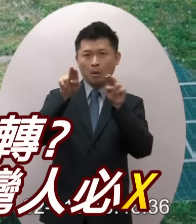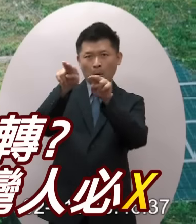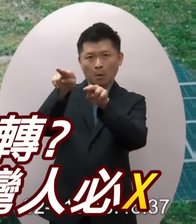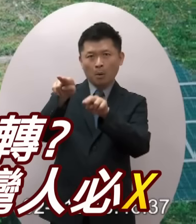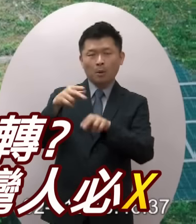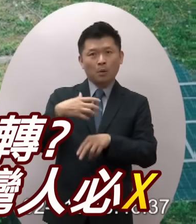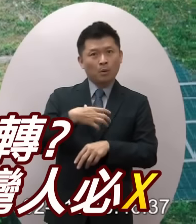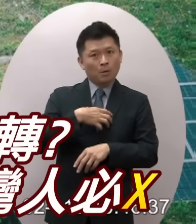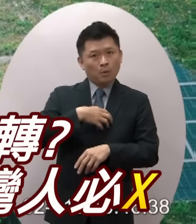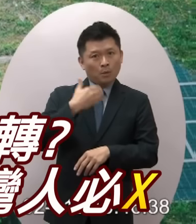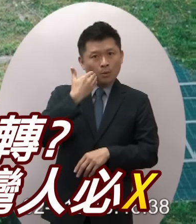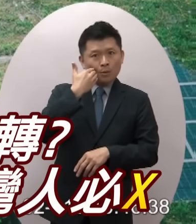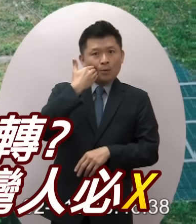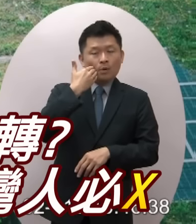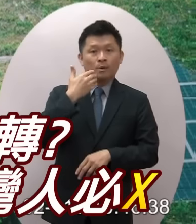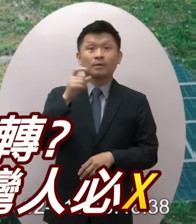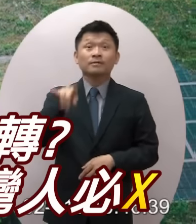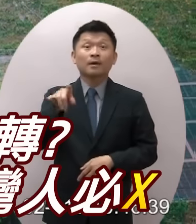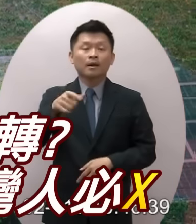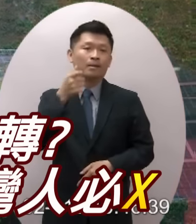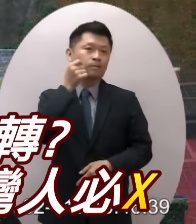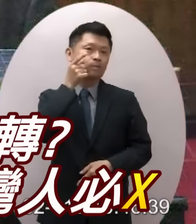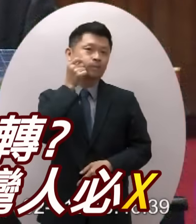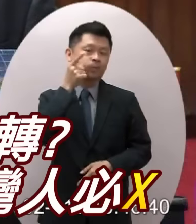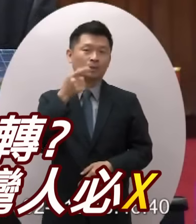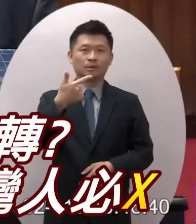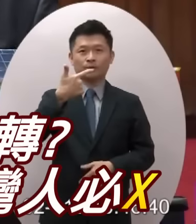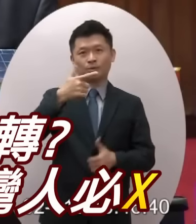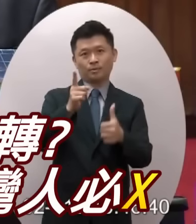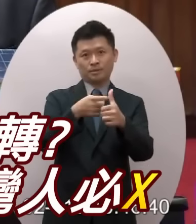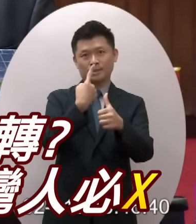怖，在阮台南六甲